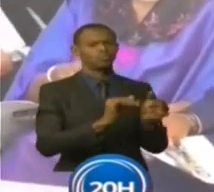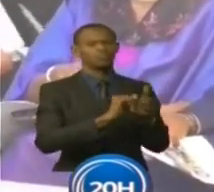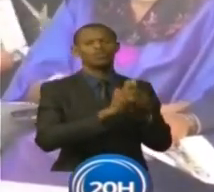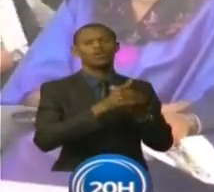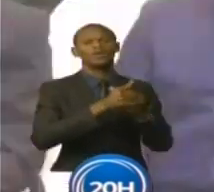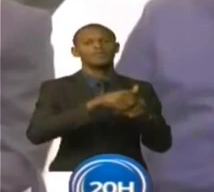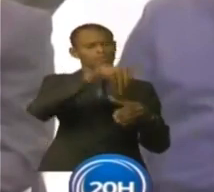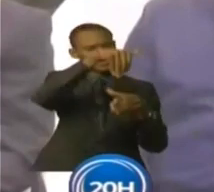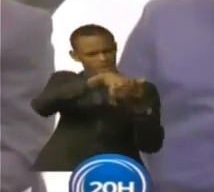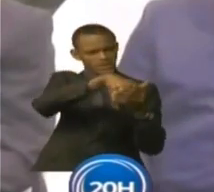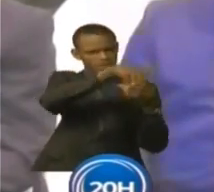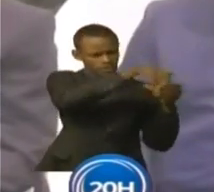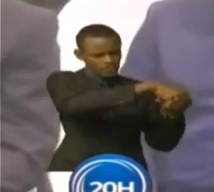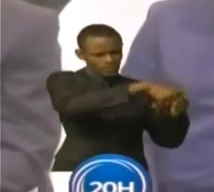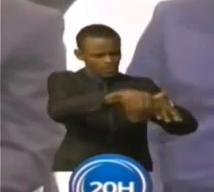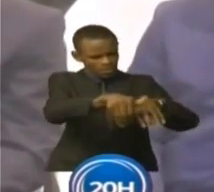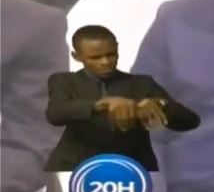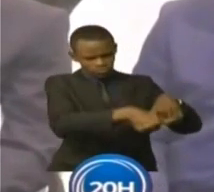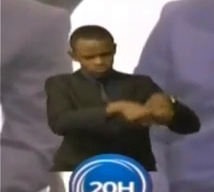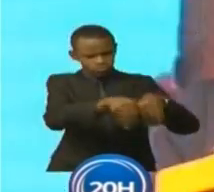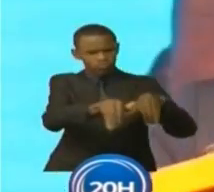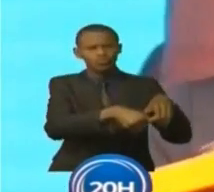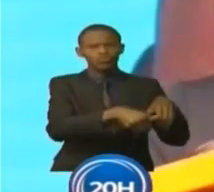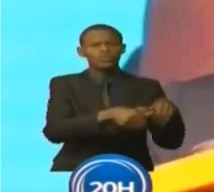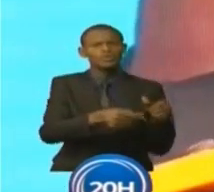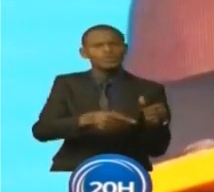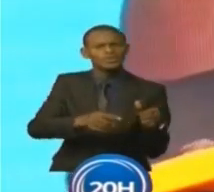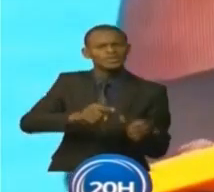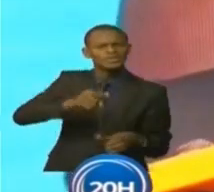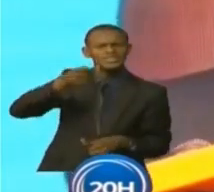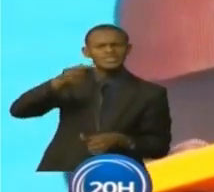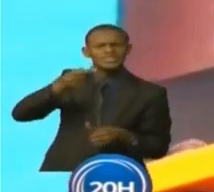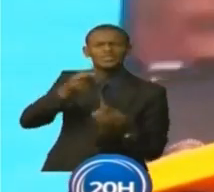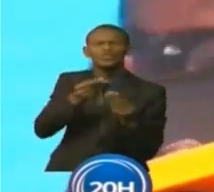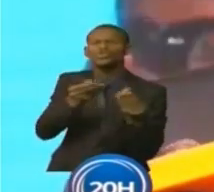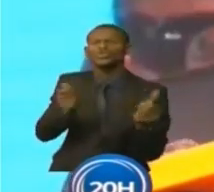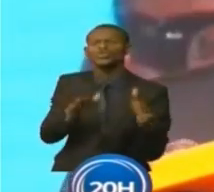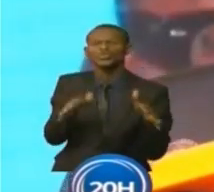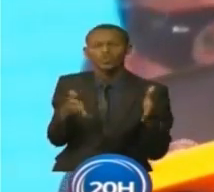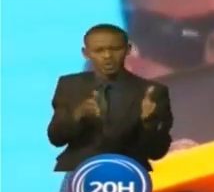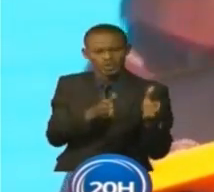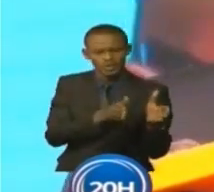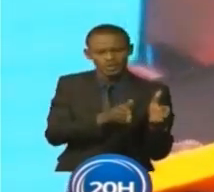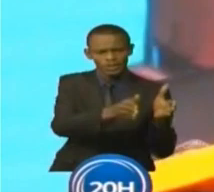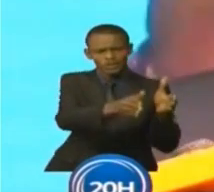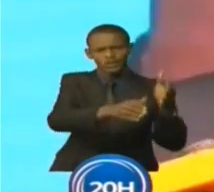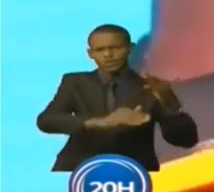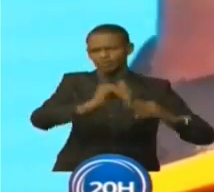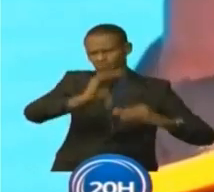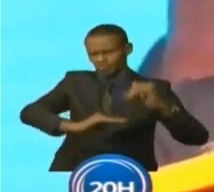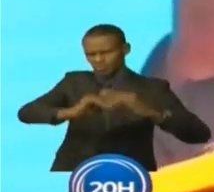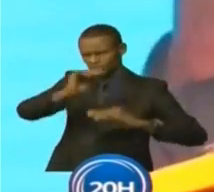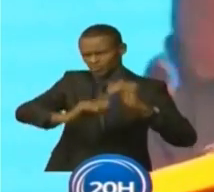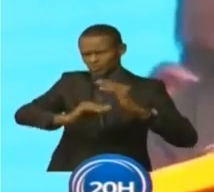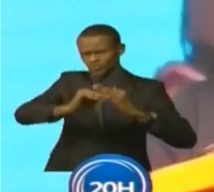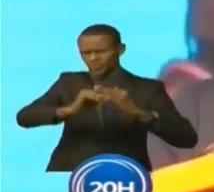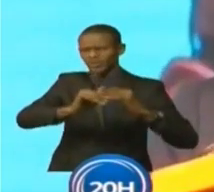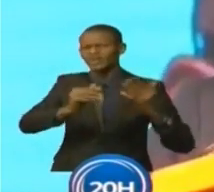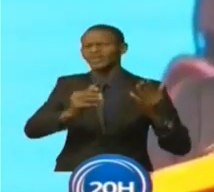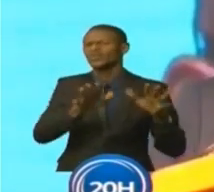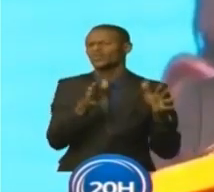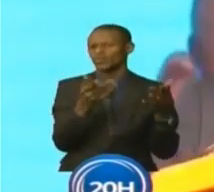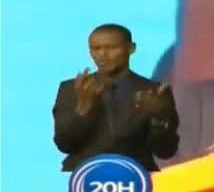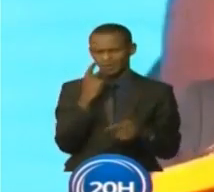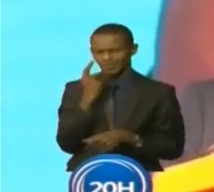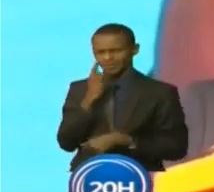la mise en place des infrastructures nécessaires. Nous sommes là dans un secteur qui est cher